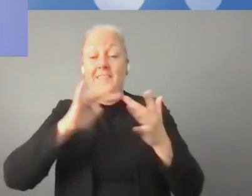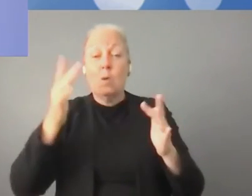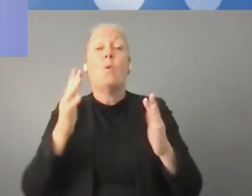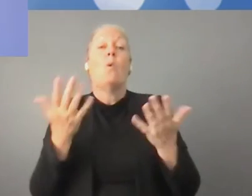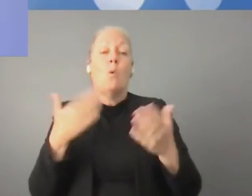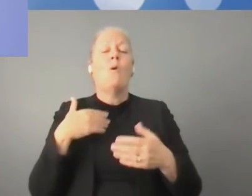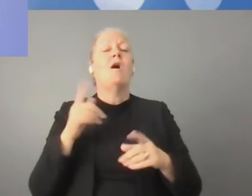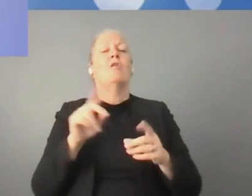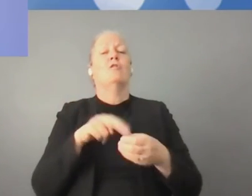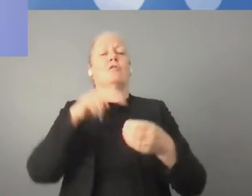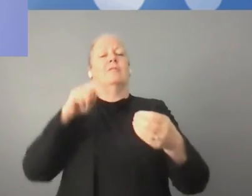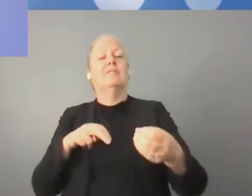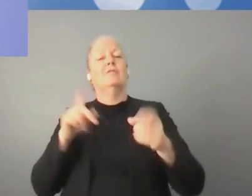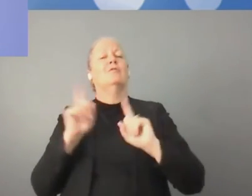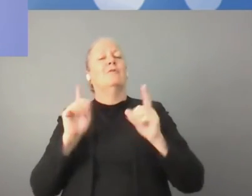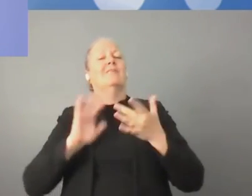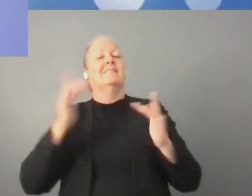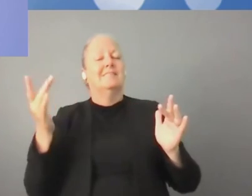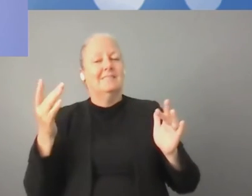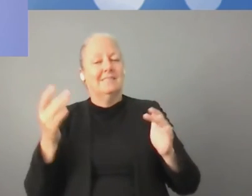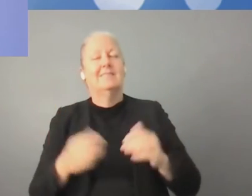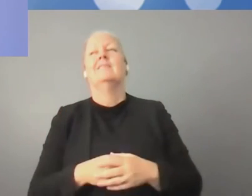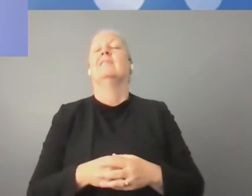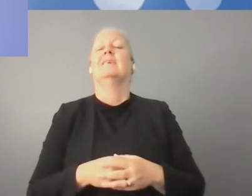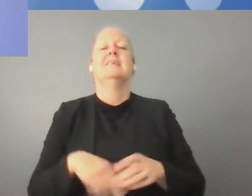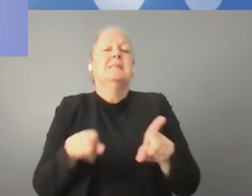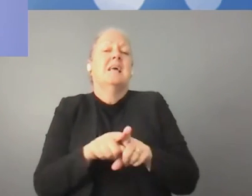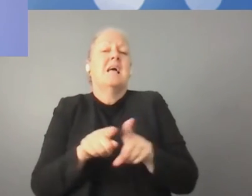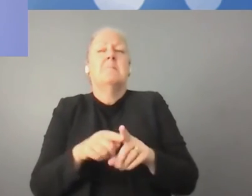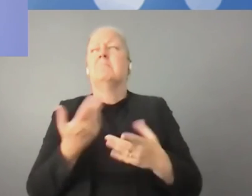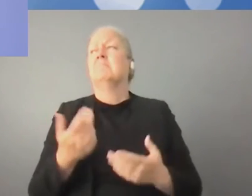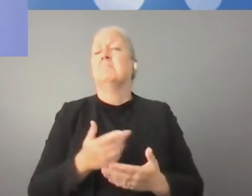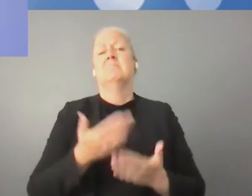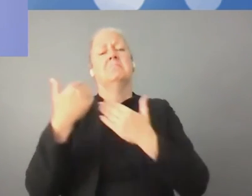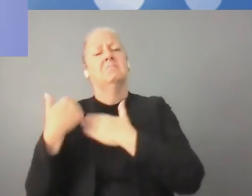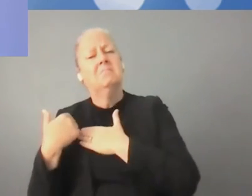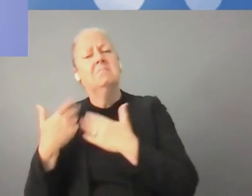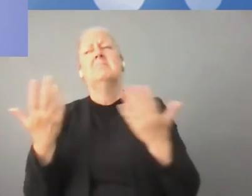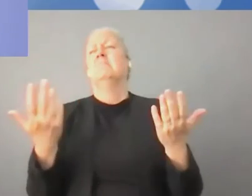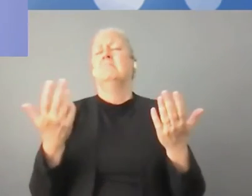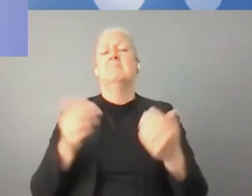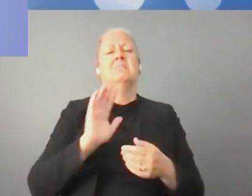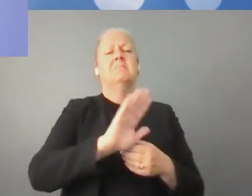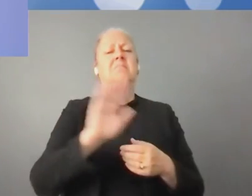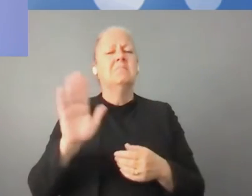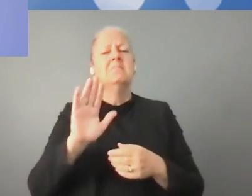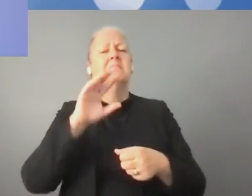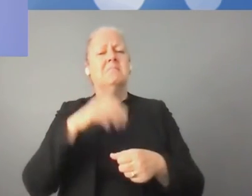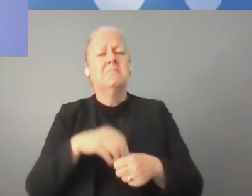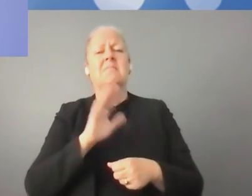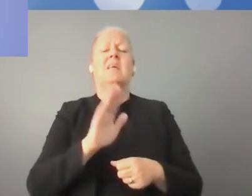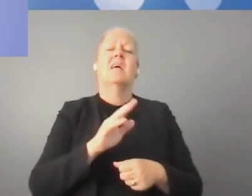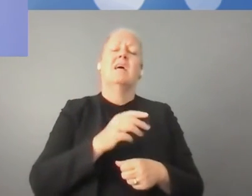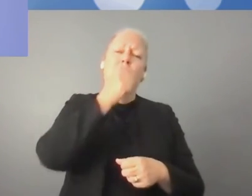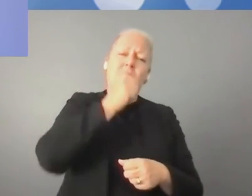пользованию цифровыми публичными благами. Важным является, и будем об этом помнить, обработка данных, а также уважение к